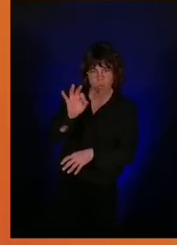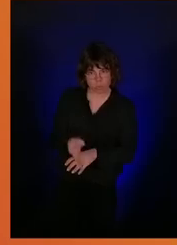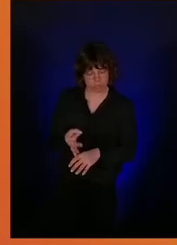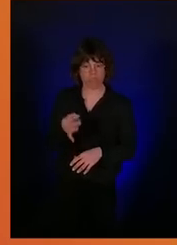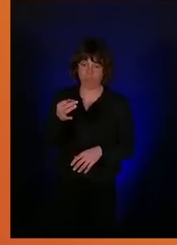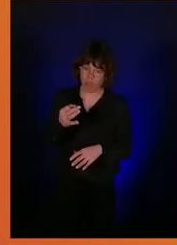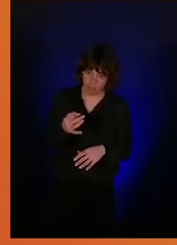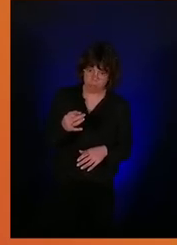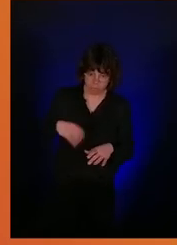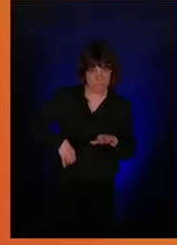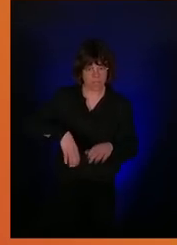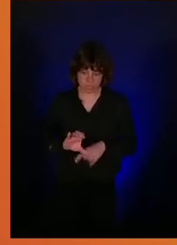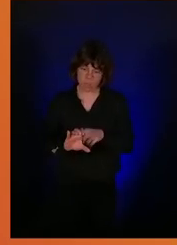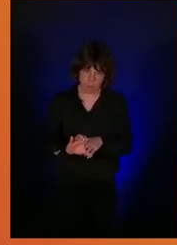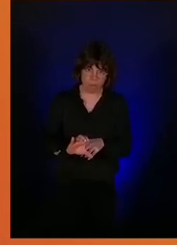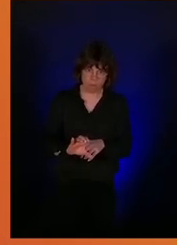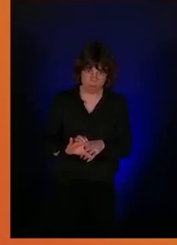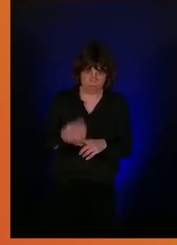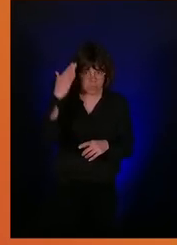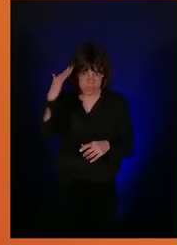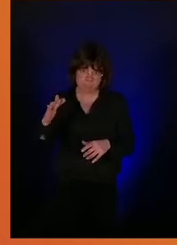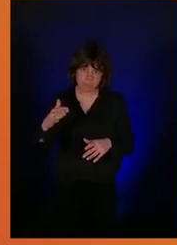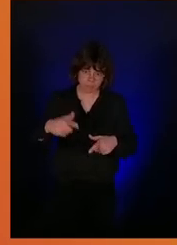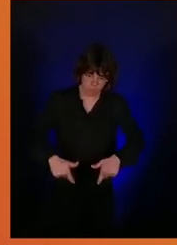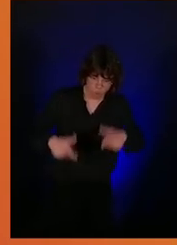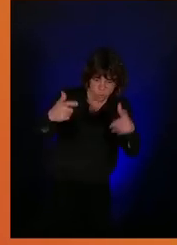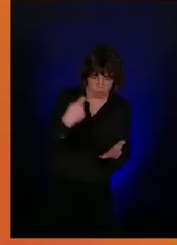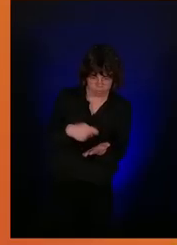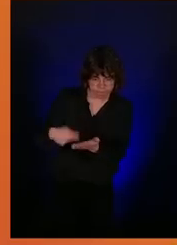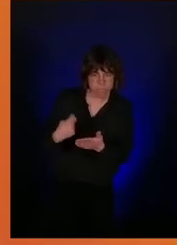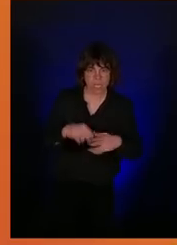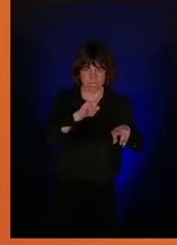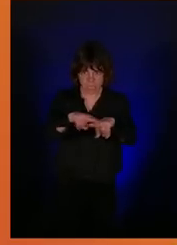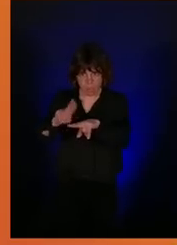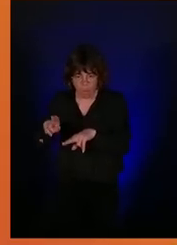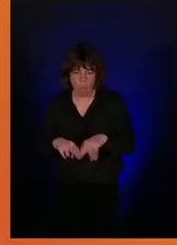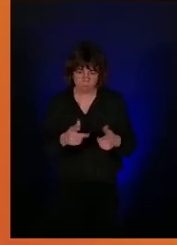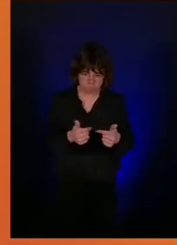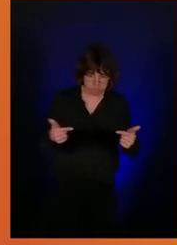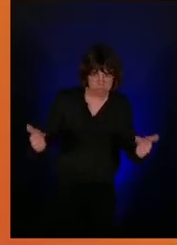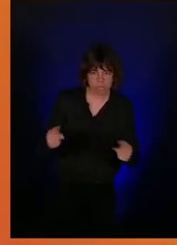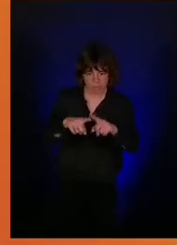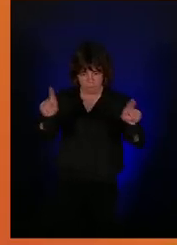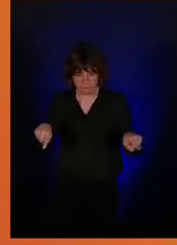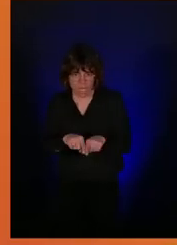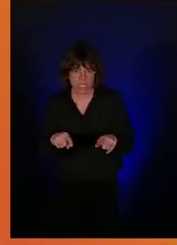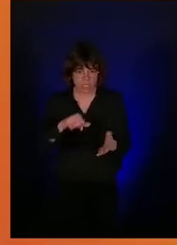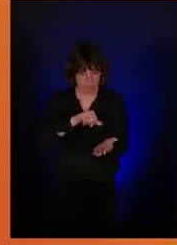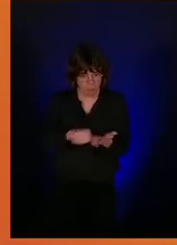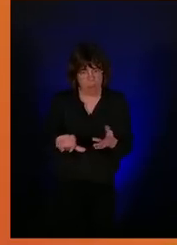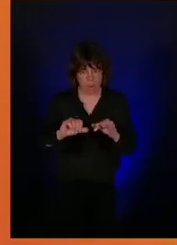qu'en investissement, on a eu la connaissance de l'acquisition de logements, des travaux du centre Benoît Frasson, des fiches de frais, etc. etc.